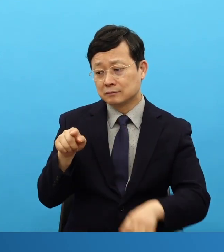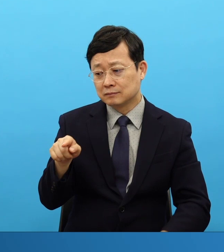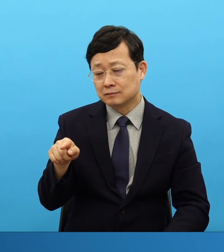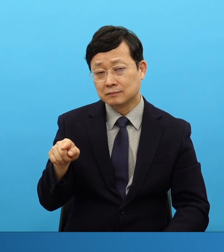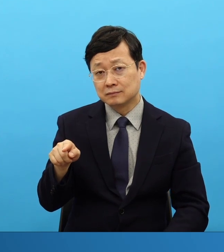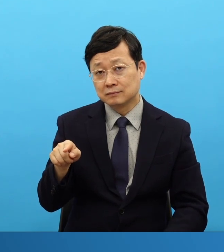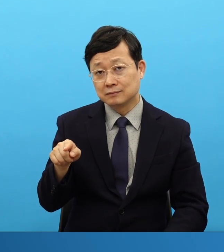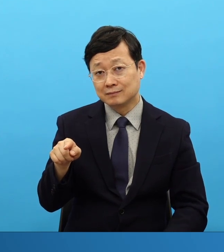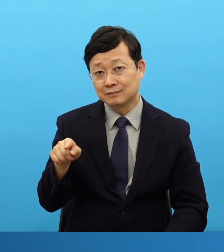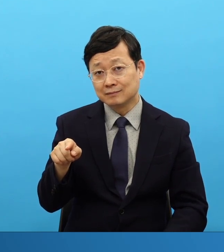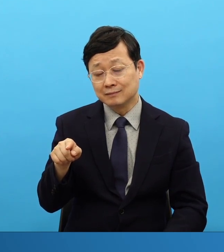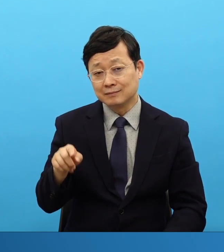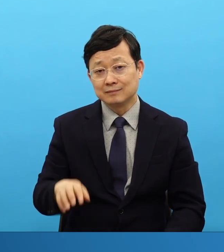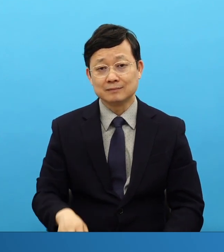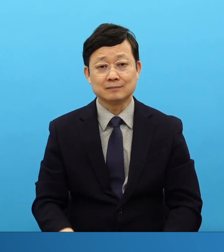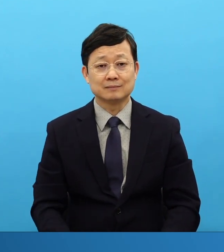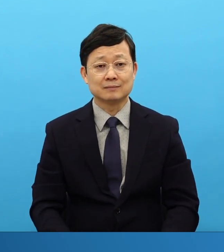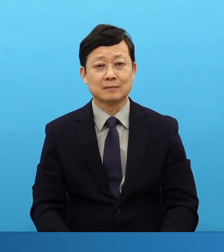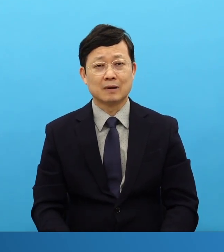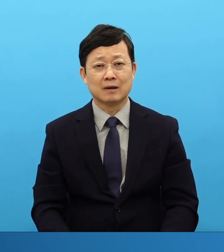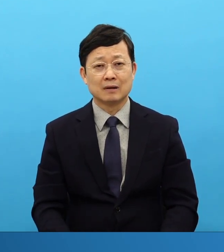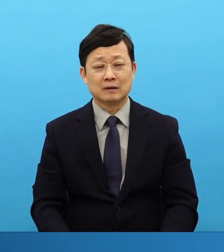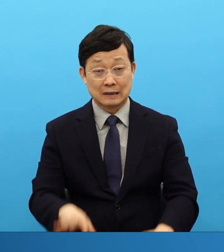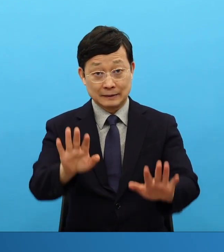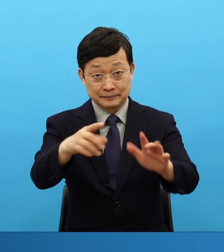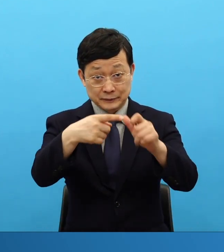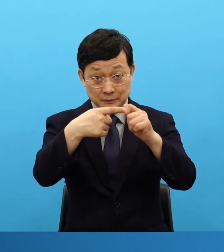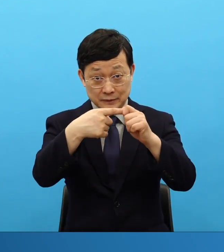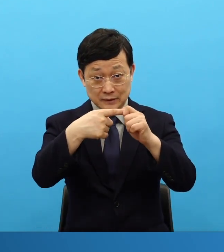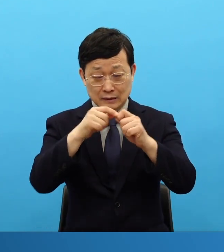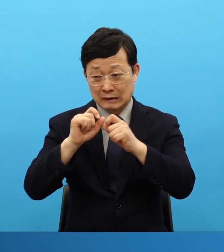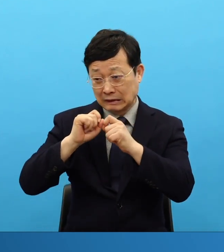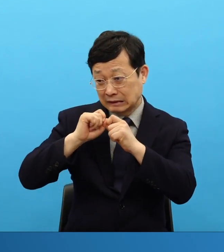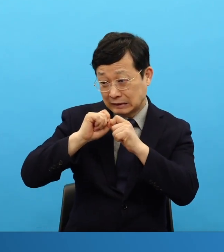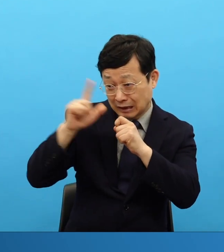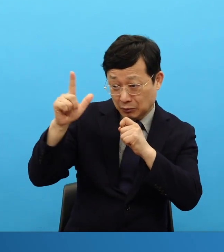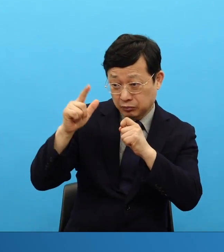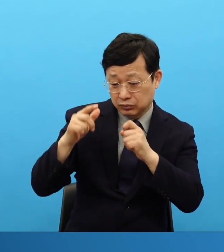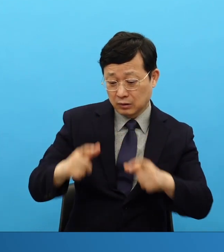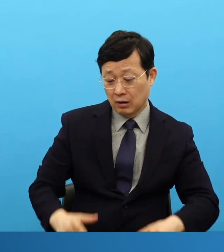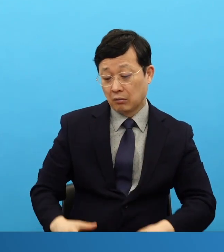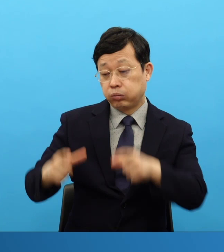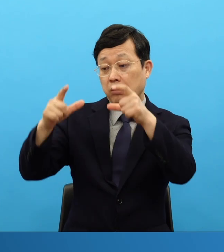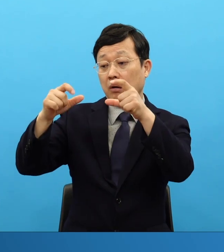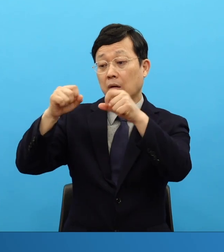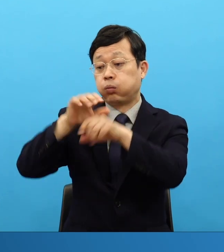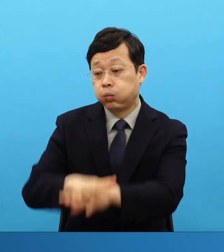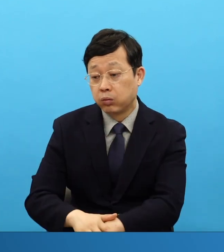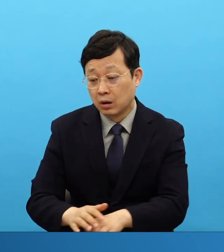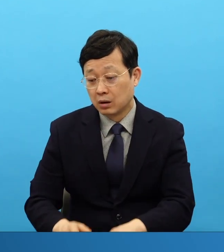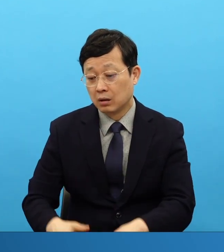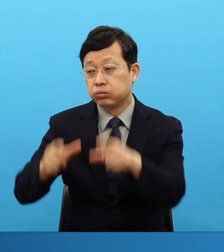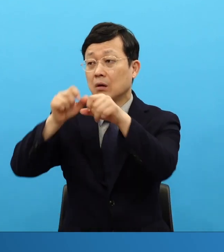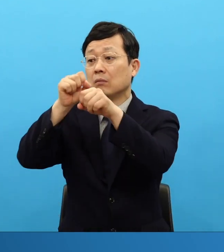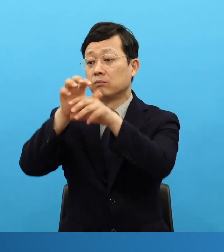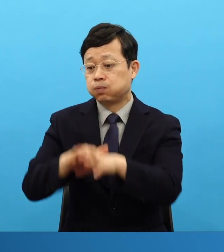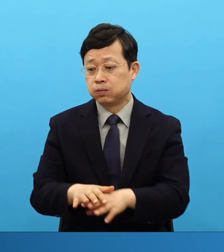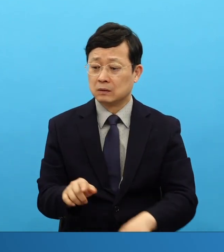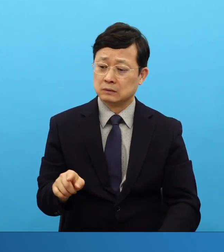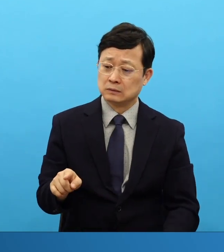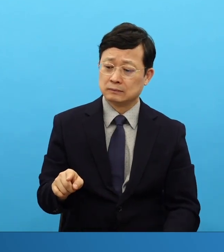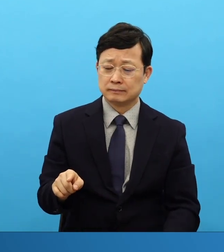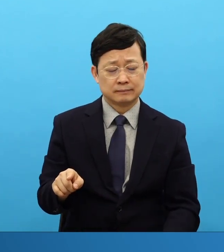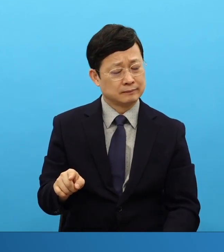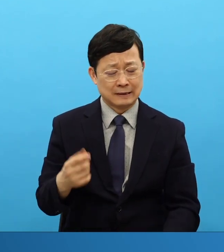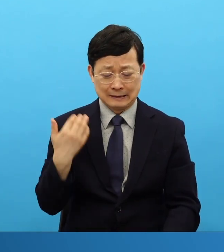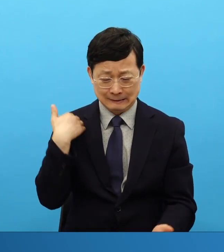우리는 거의 무너질 망대를 가지고 있거든요. We all possess these partisans that will fall down. 이걸 빨리